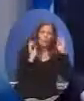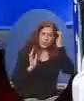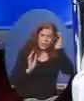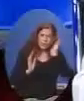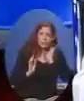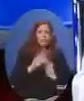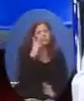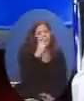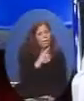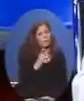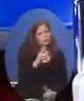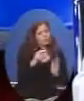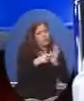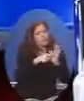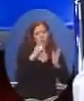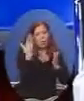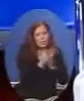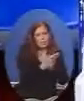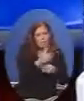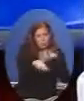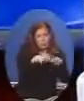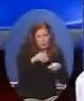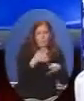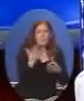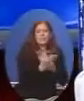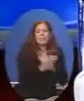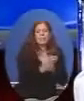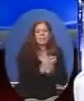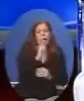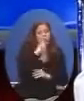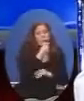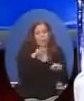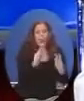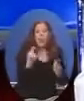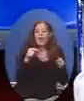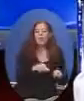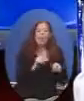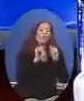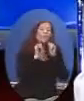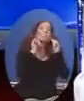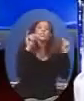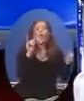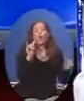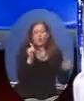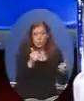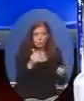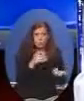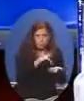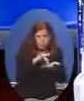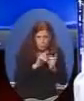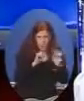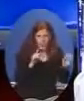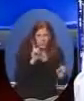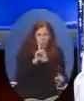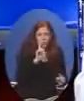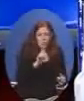משמעותי. תראה, אני לא יכול, מכיוון שכל התיקים שבהם הם מטפלים הם תיקים חסויים, ואני לא יכול לבוא ולצעוק במגפון או בכל מדיה אחרת